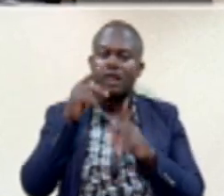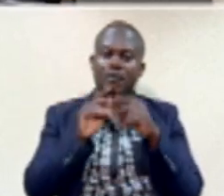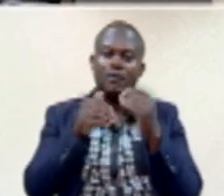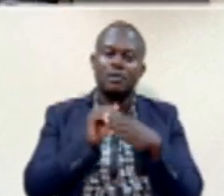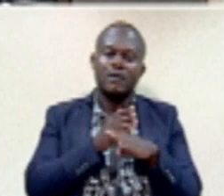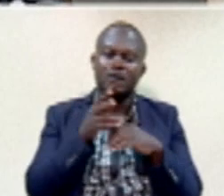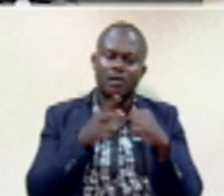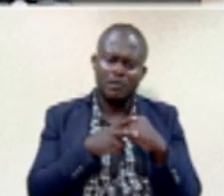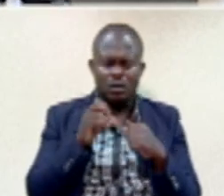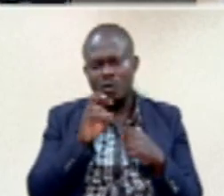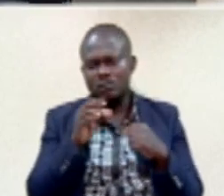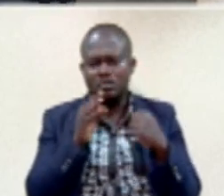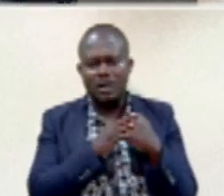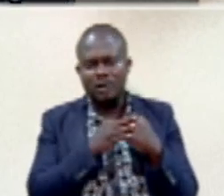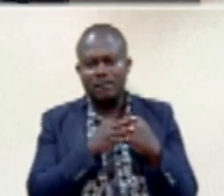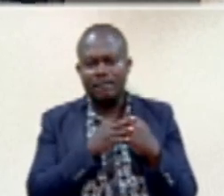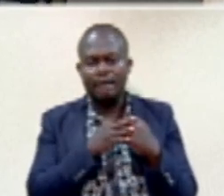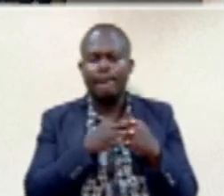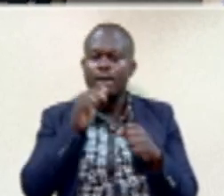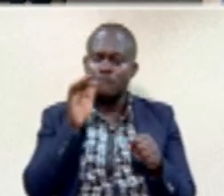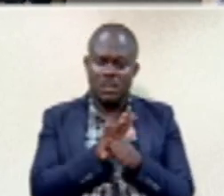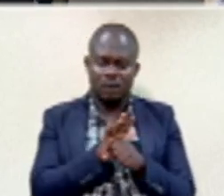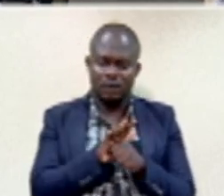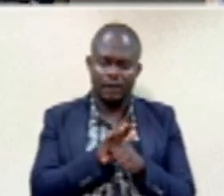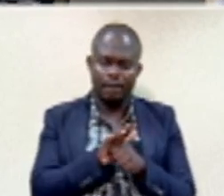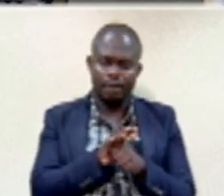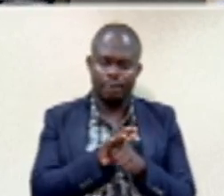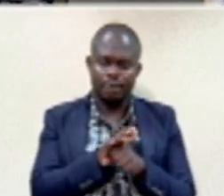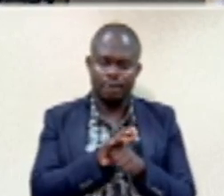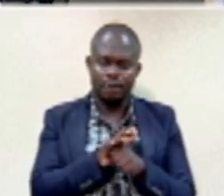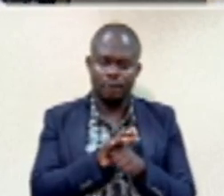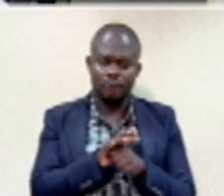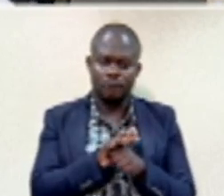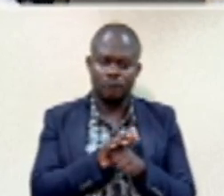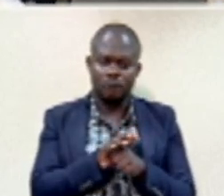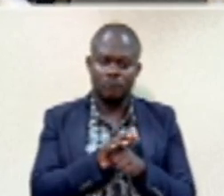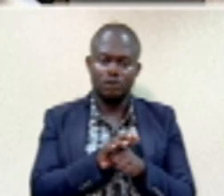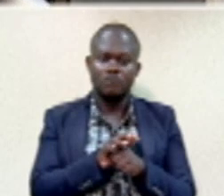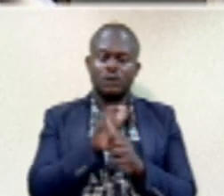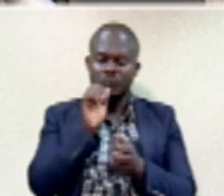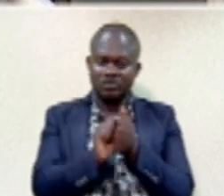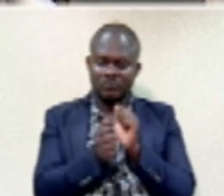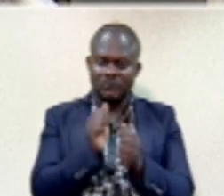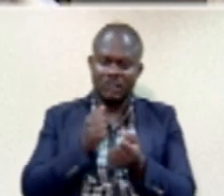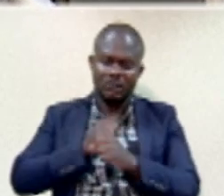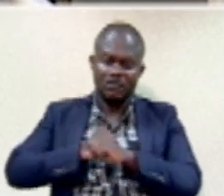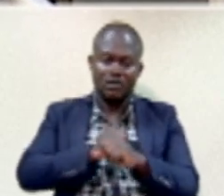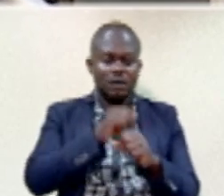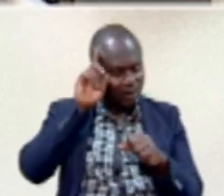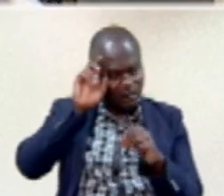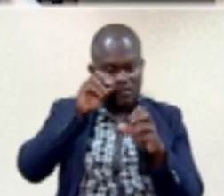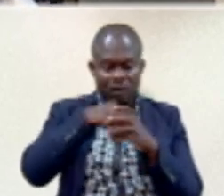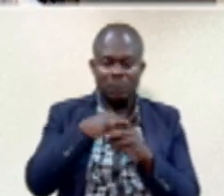kuri 78 bari benshi basenya safe bibaza ko harimo